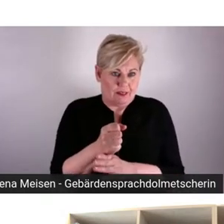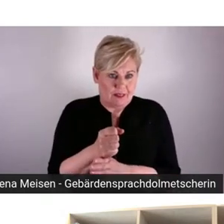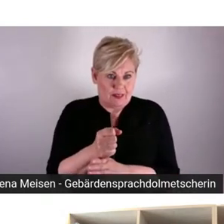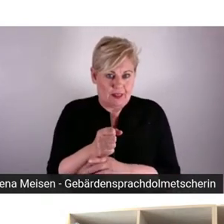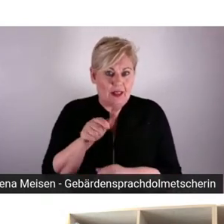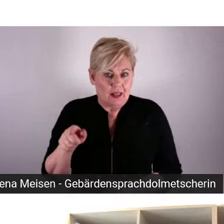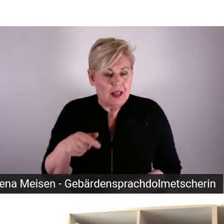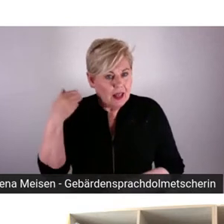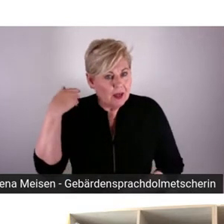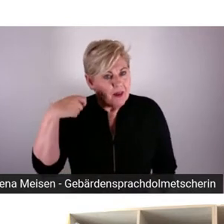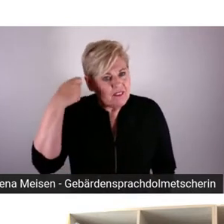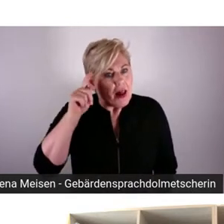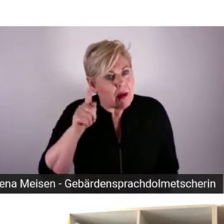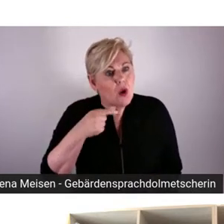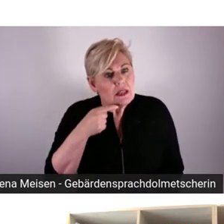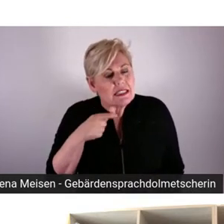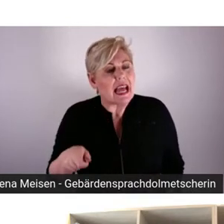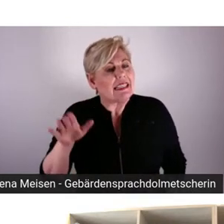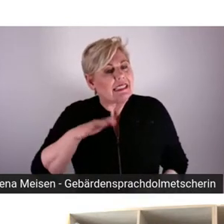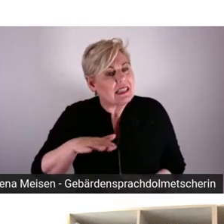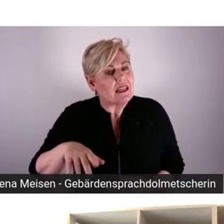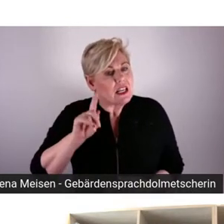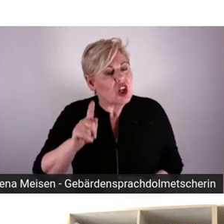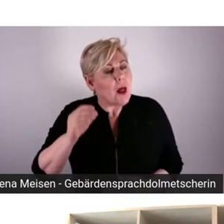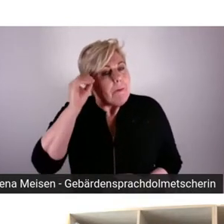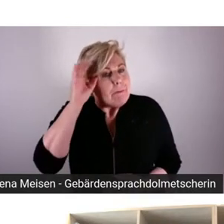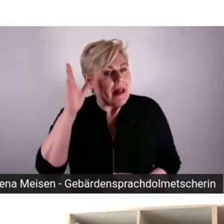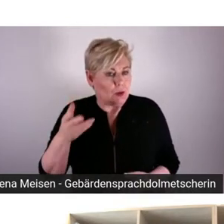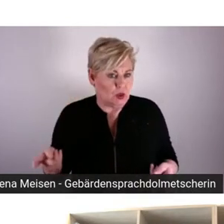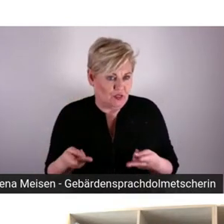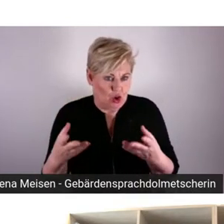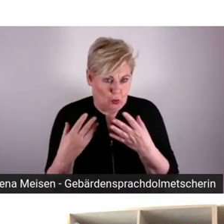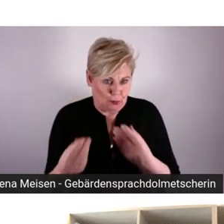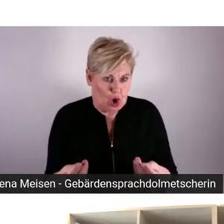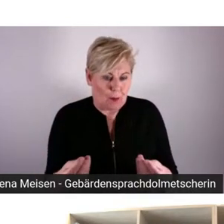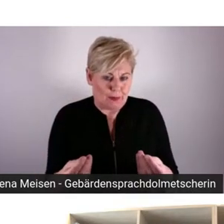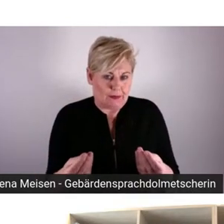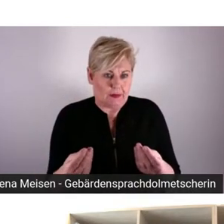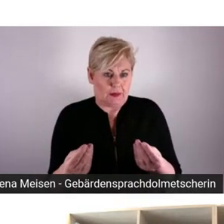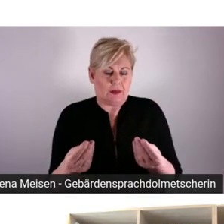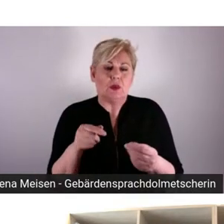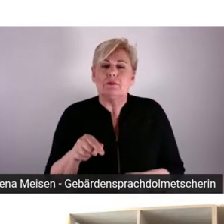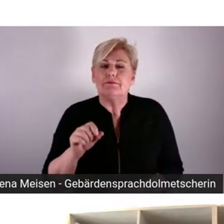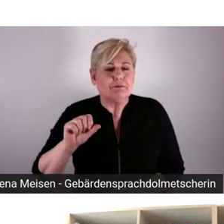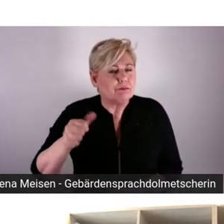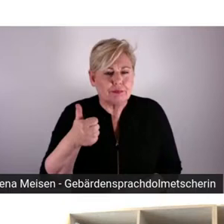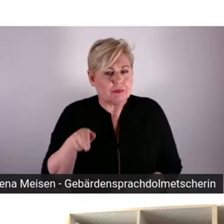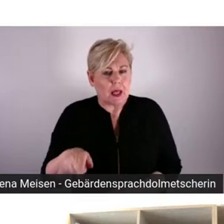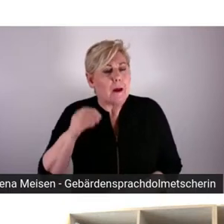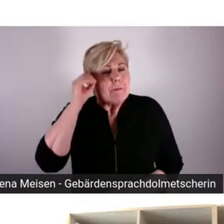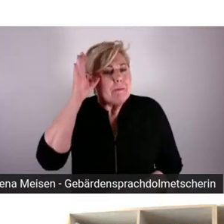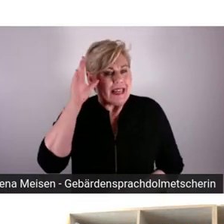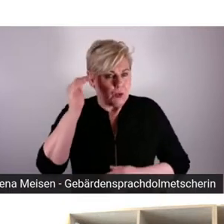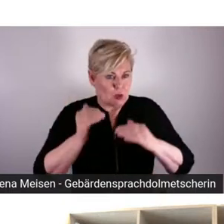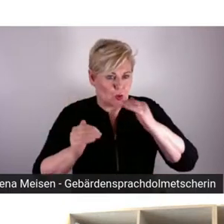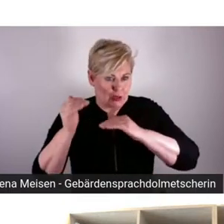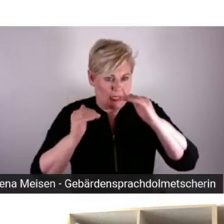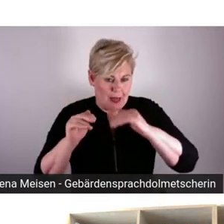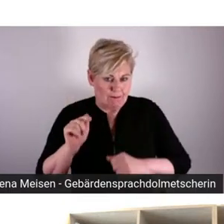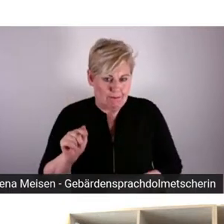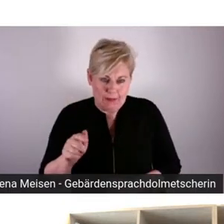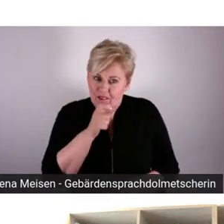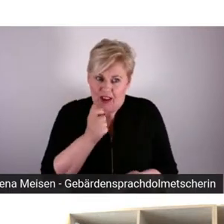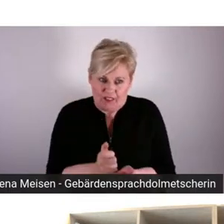worden ist, dass die Kinder die entsprechende Bildungsförderung bekommen. Und da ist in allererster Linie das Bildungssystem